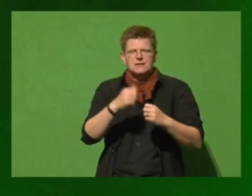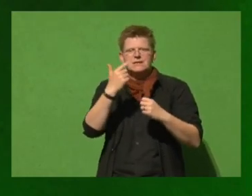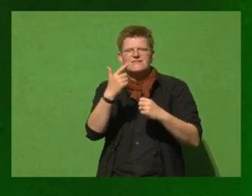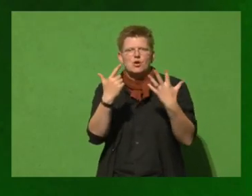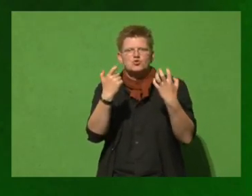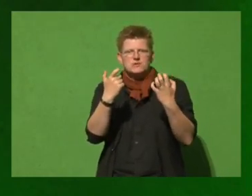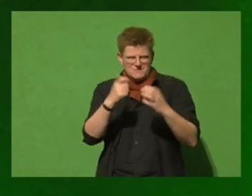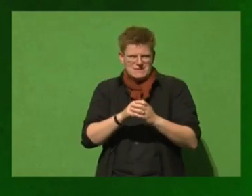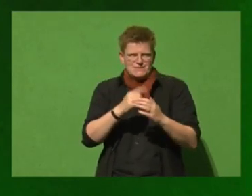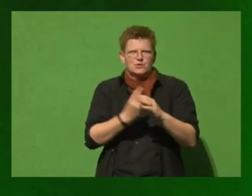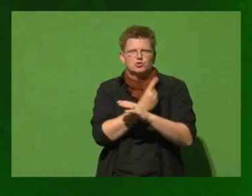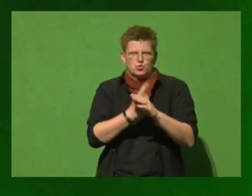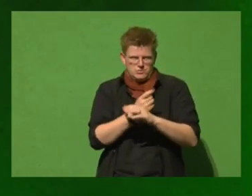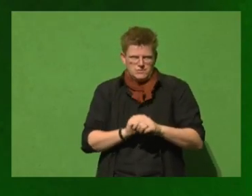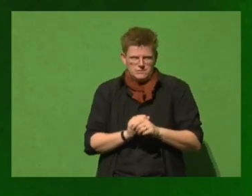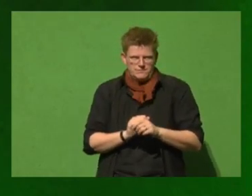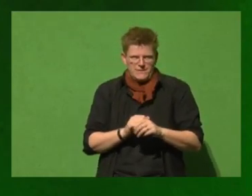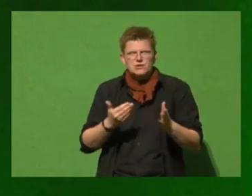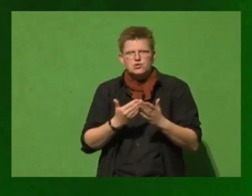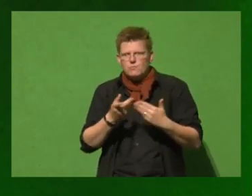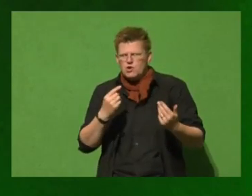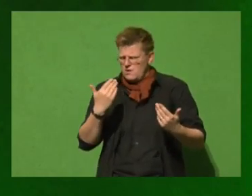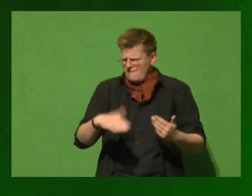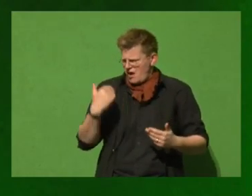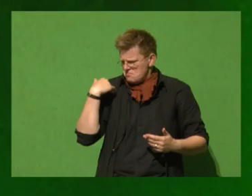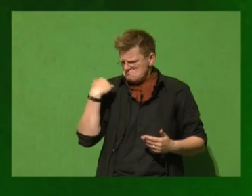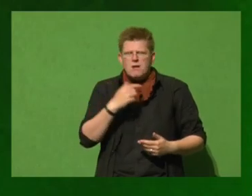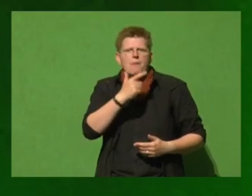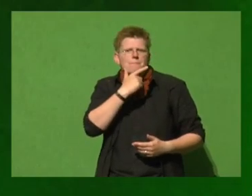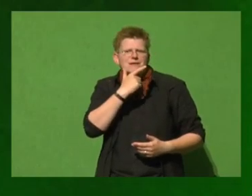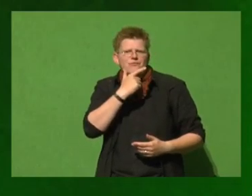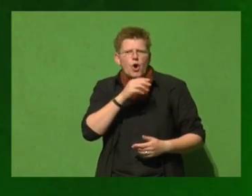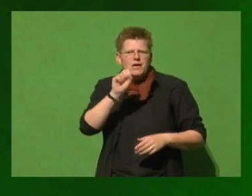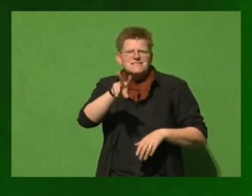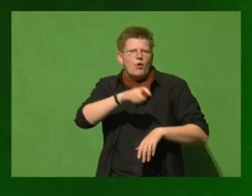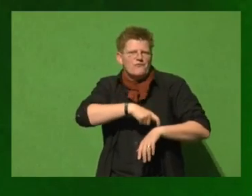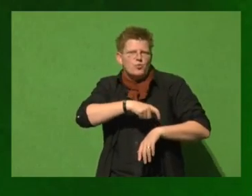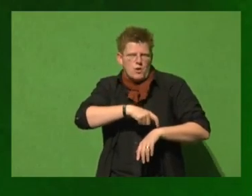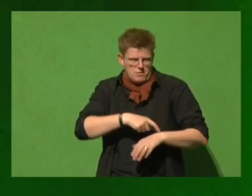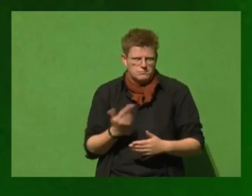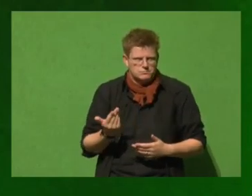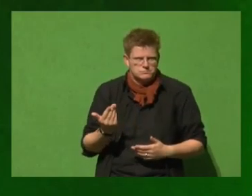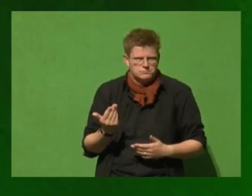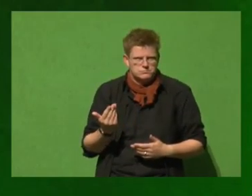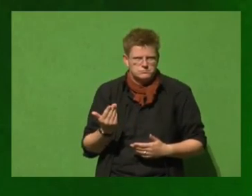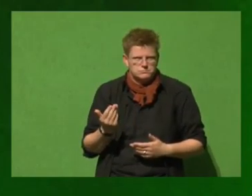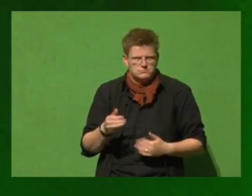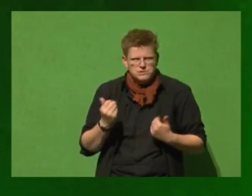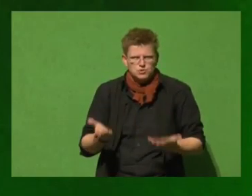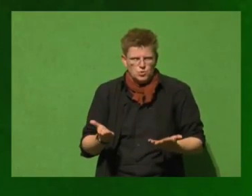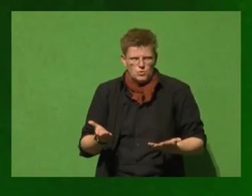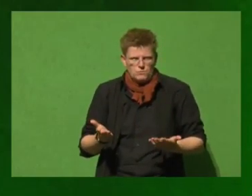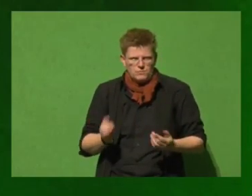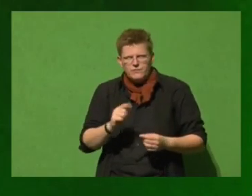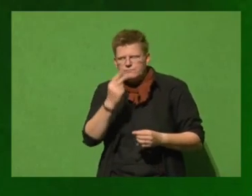regulären Anträgen Mittwoch 12 Uhr gewesen. Dann müssen wir das noch ein bisschen bearbeiten in der LGS, damit das lesbar